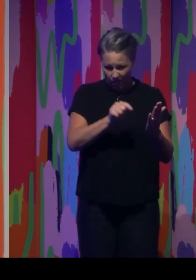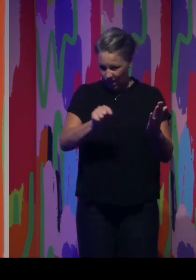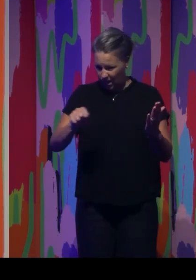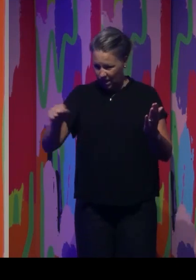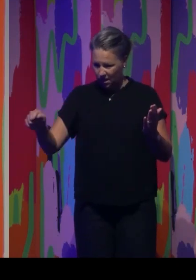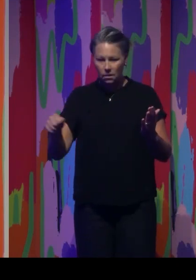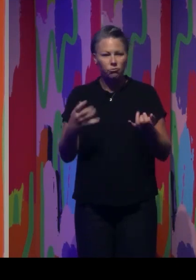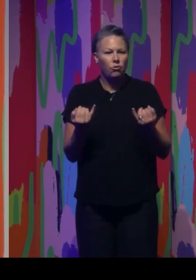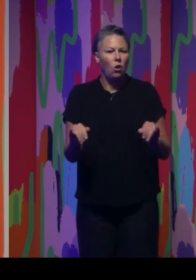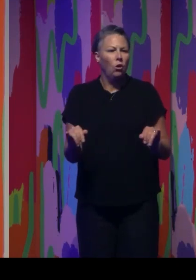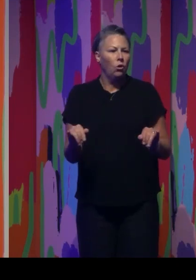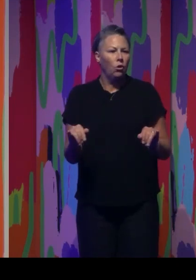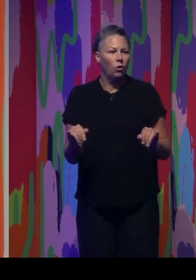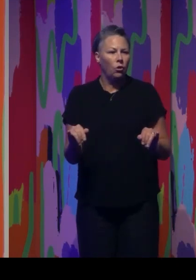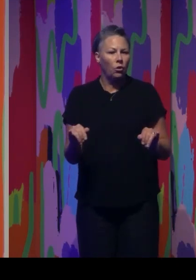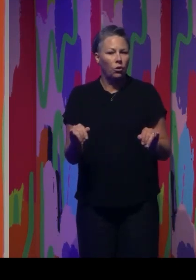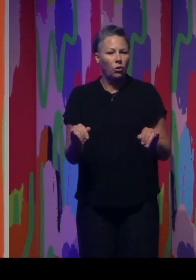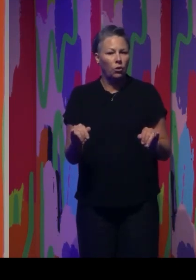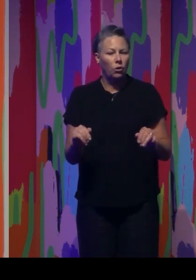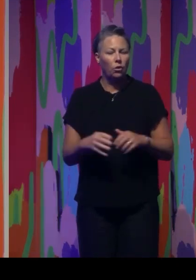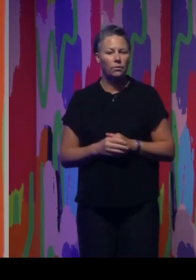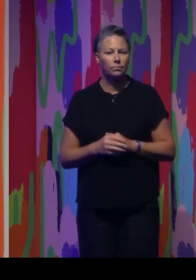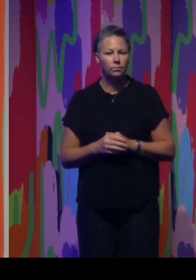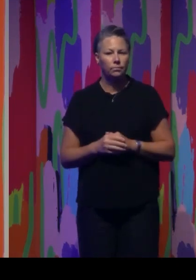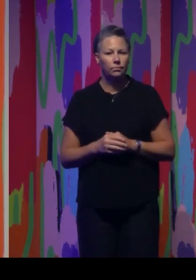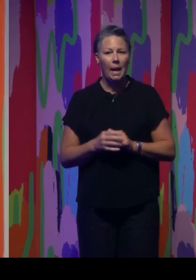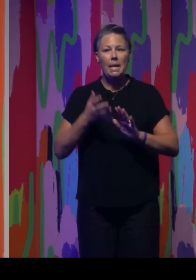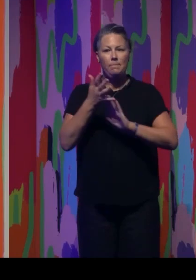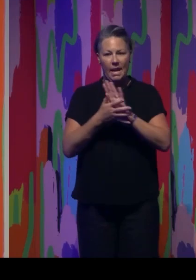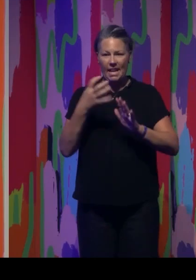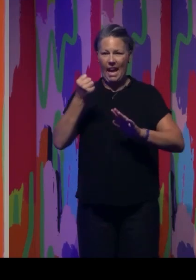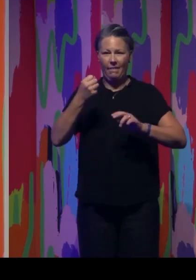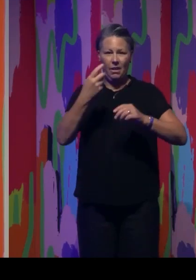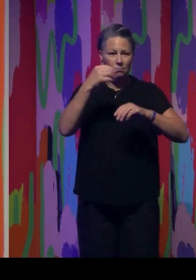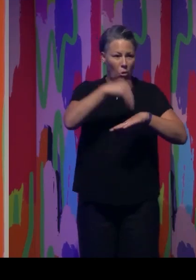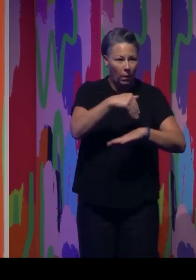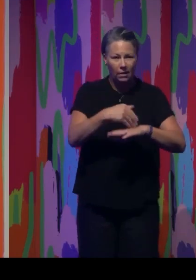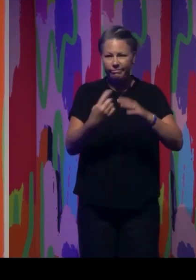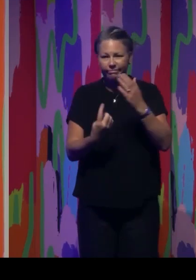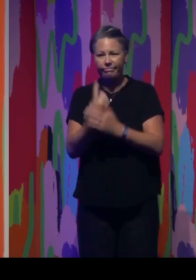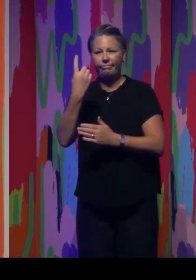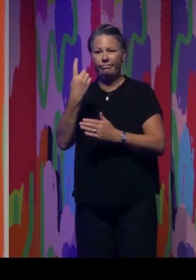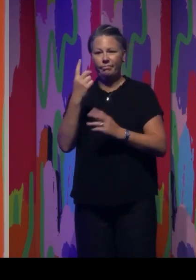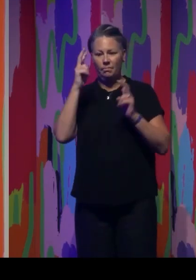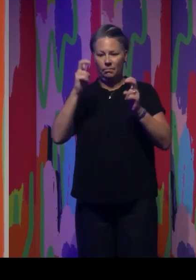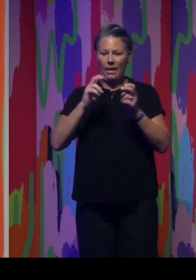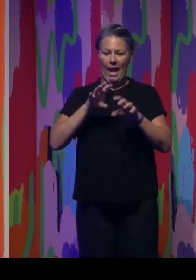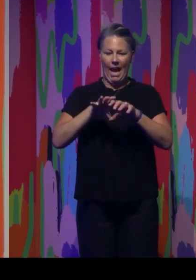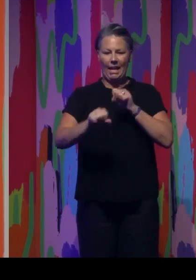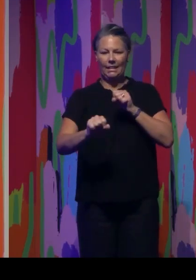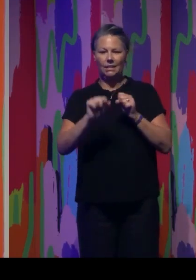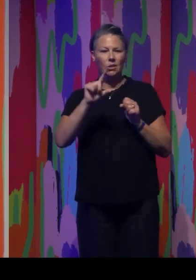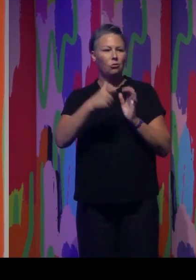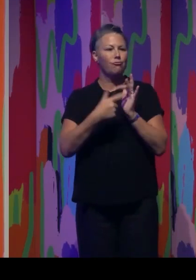ডেফিনেশন ইজ কজিং দ্য ইস্যুস অ্যান্ড হেট ক্রাইমস অ্যান্ড স্পেশালি ইন